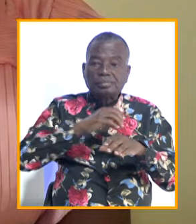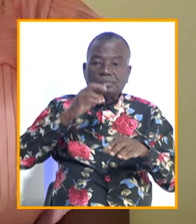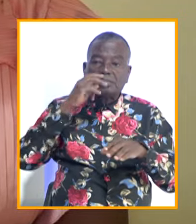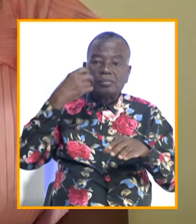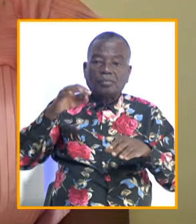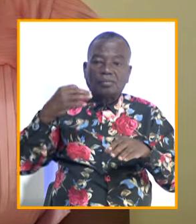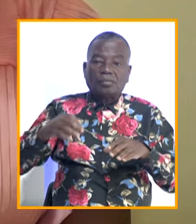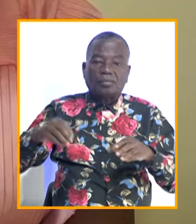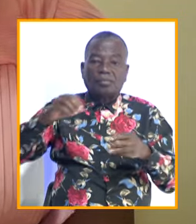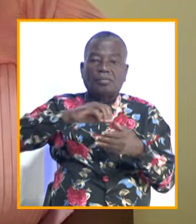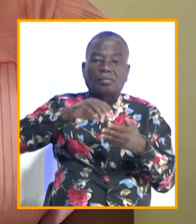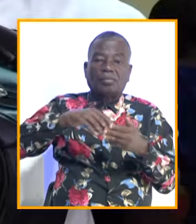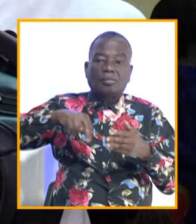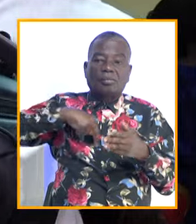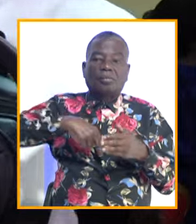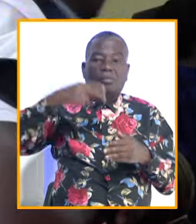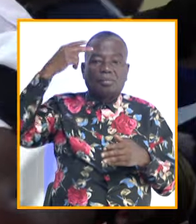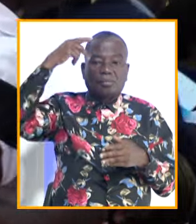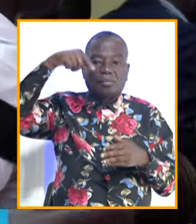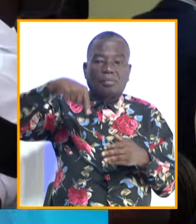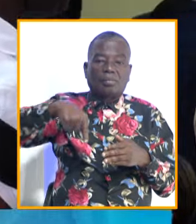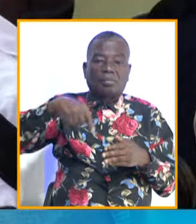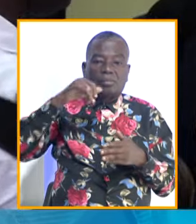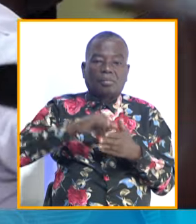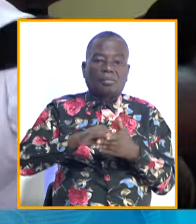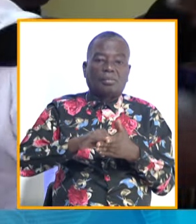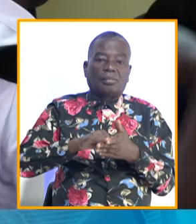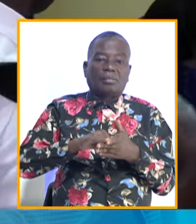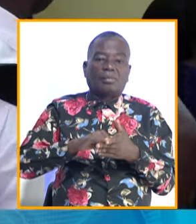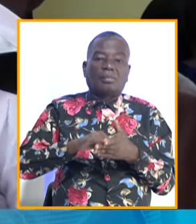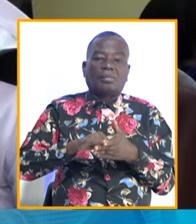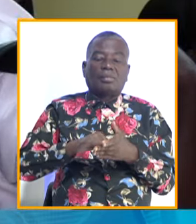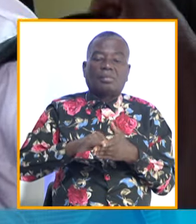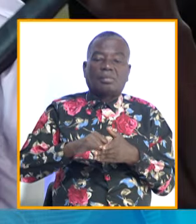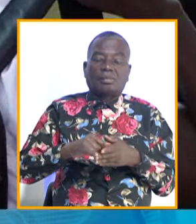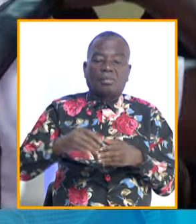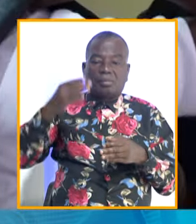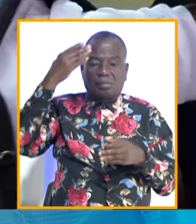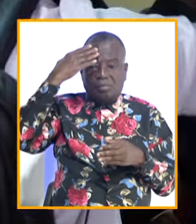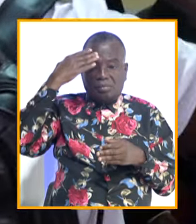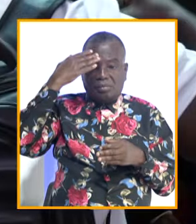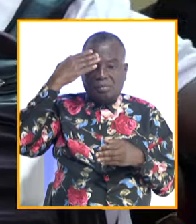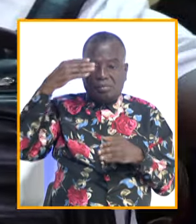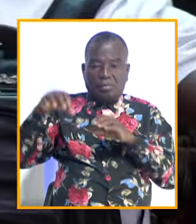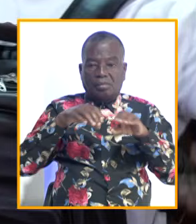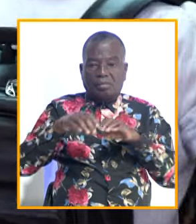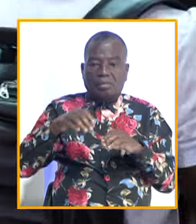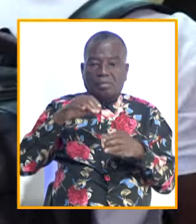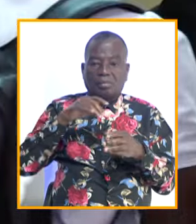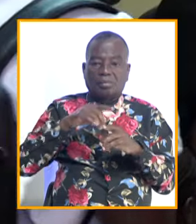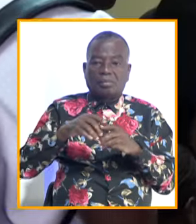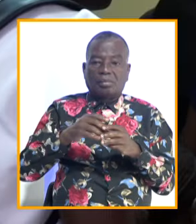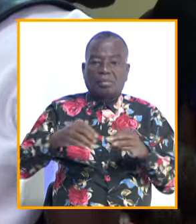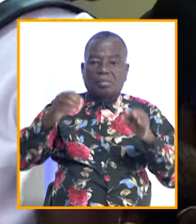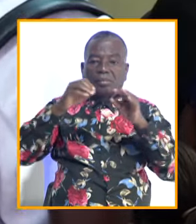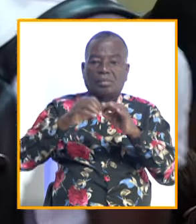associent leurs images. Nous pensons que c'est des enjeux de connaissance, c'est des enjeux de savoir-faire, mais c'est aussi des enjeux de